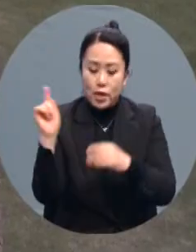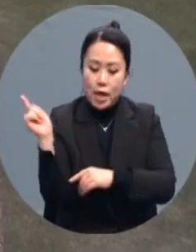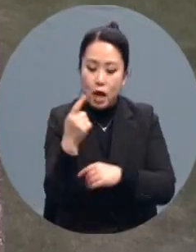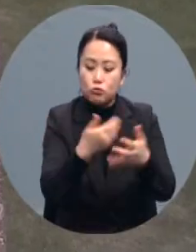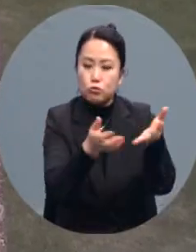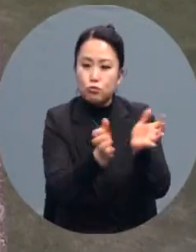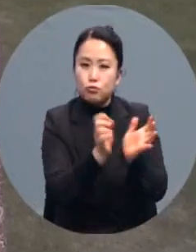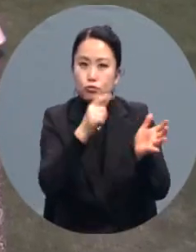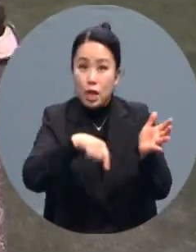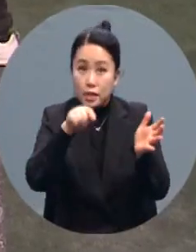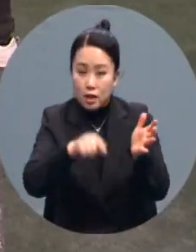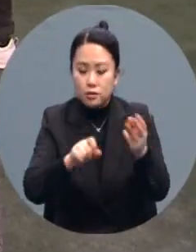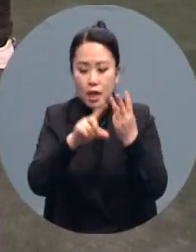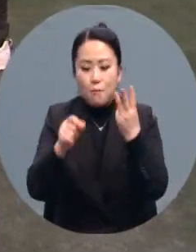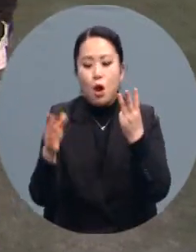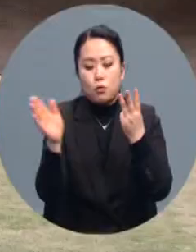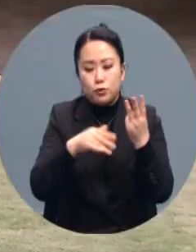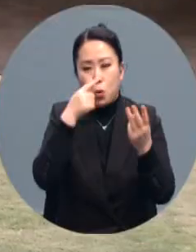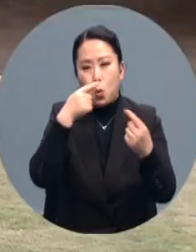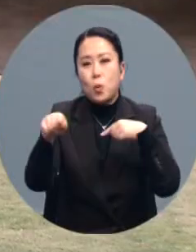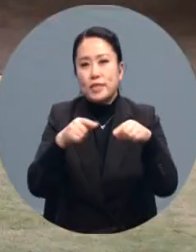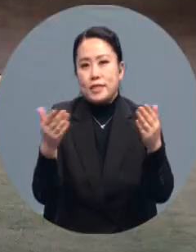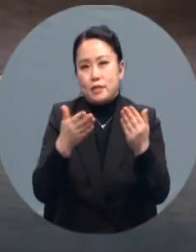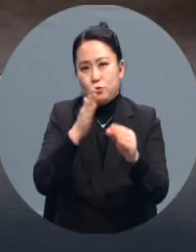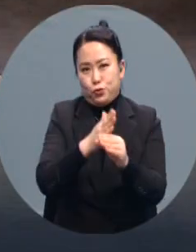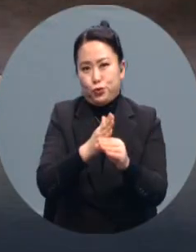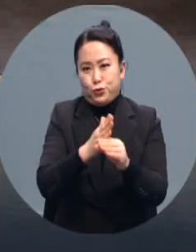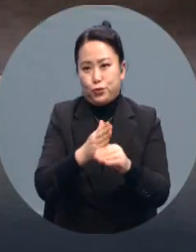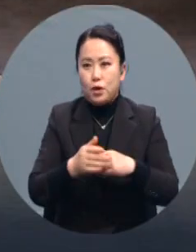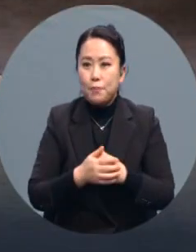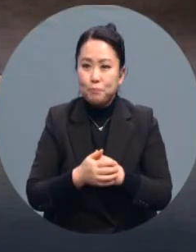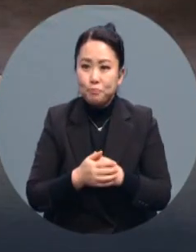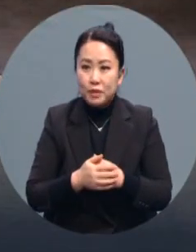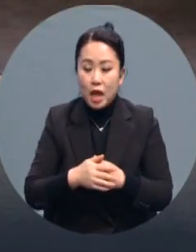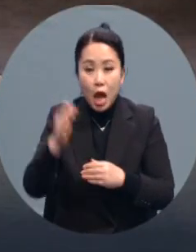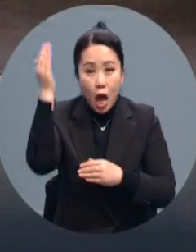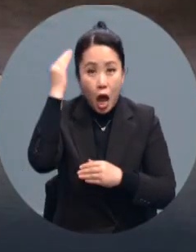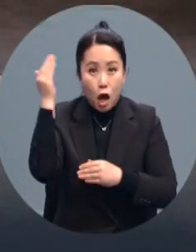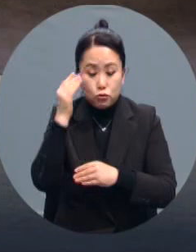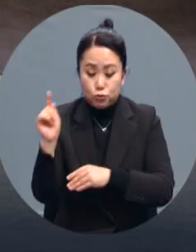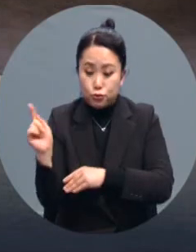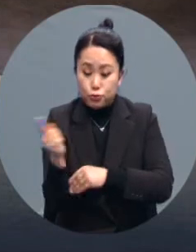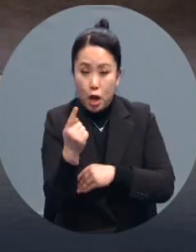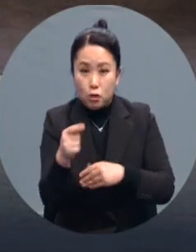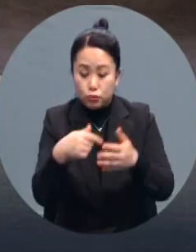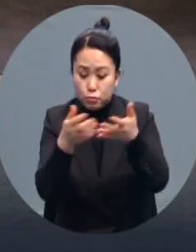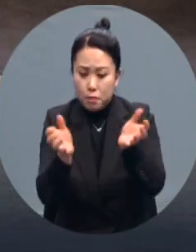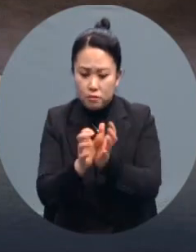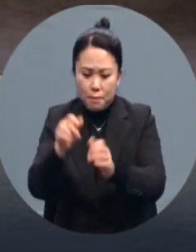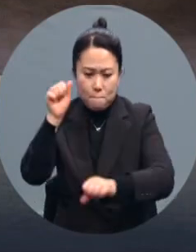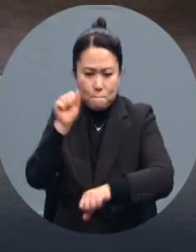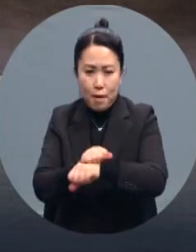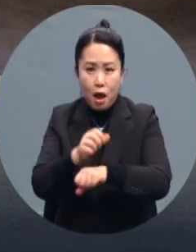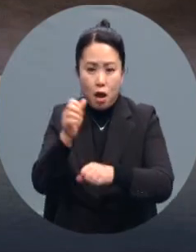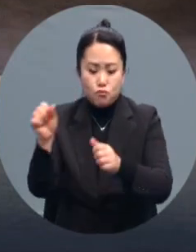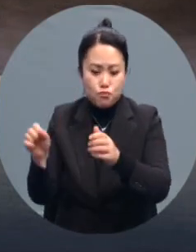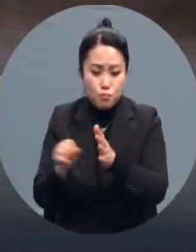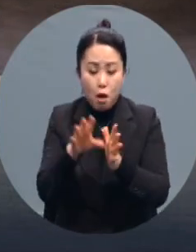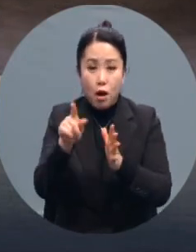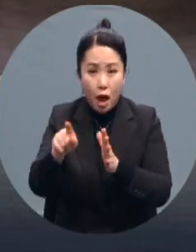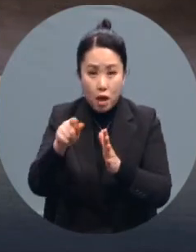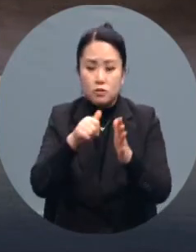겁니다. KBO에서 레전드 분이 오셔가지고 저희한테 일단 투수 마운드에서